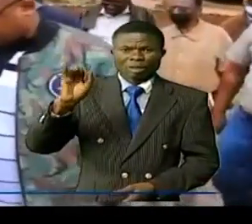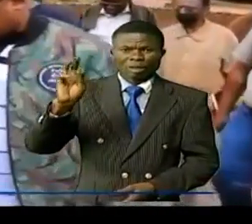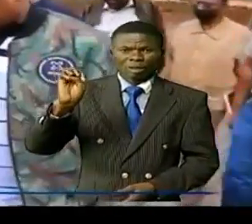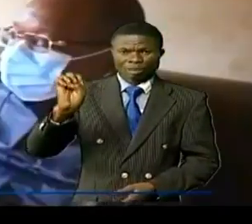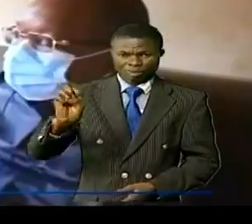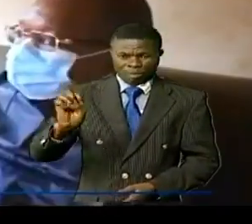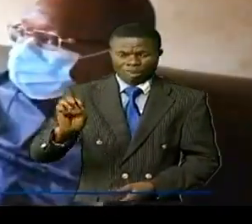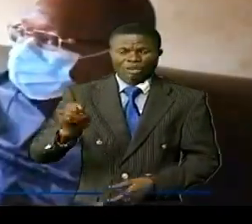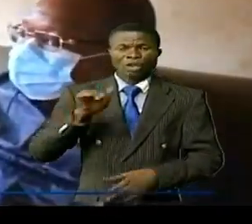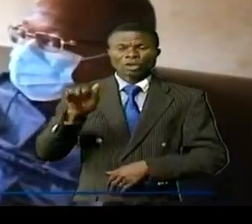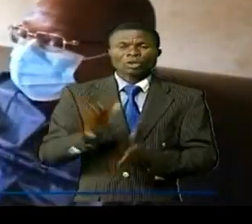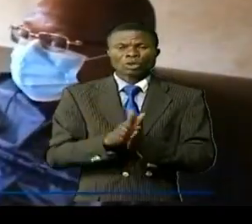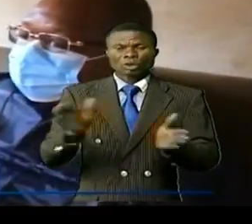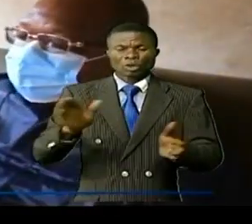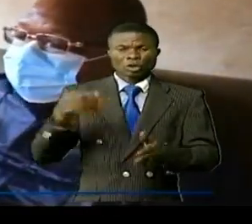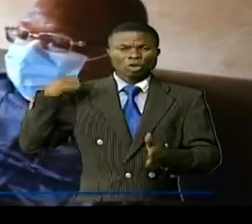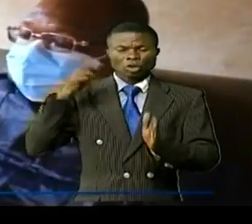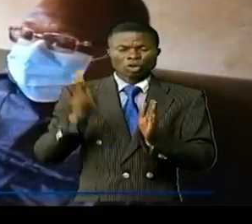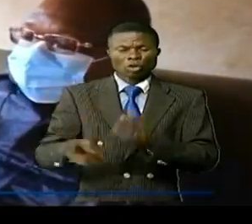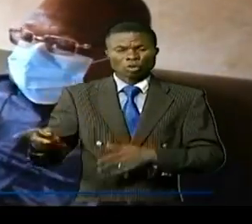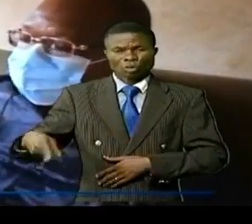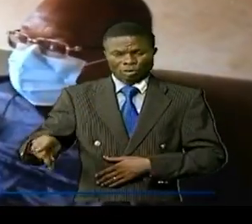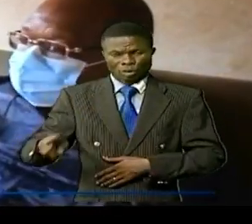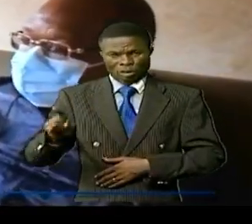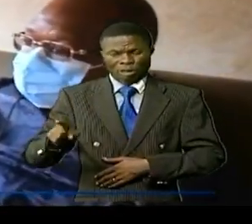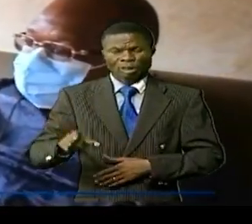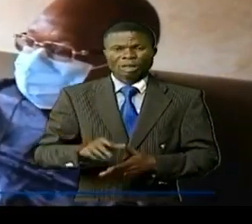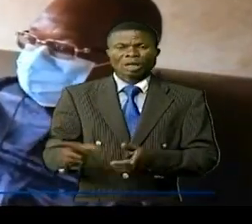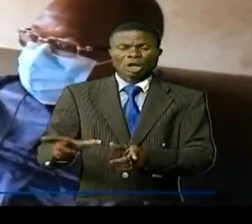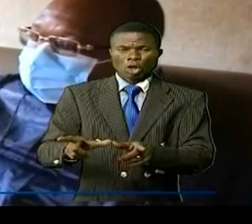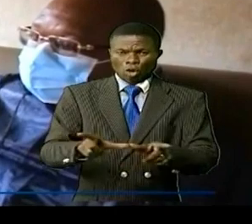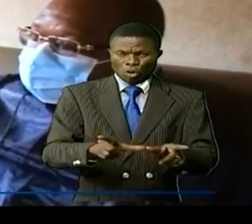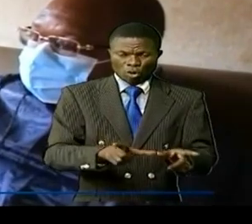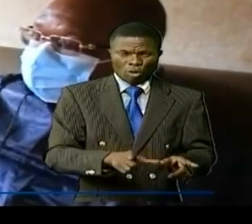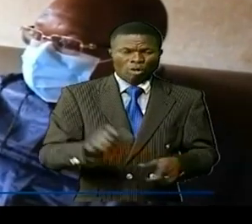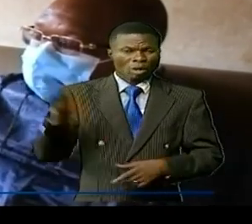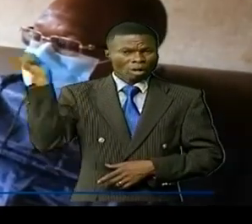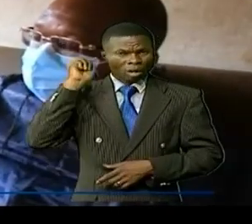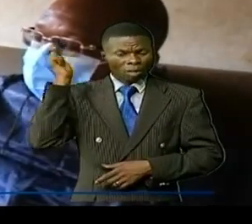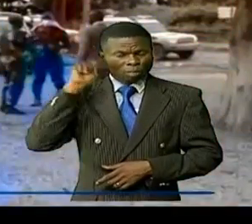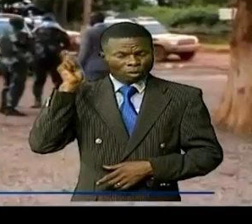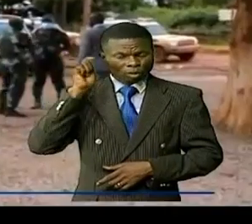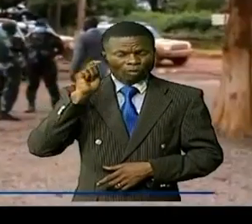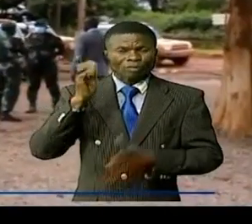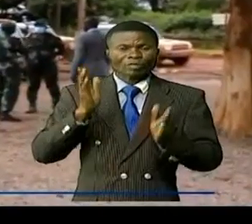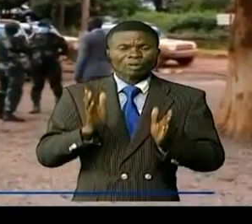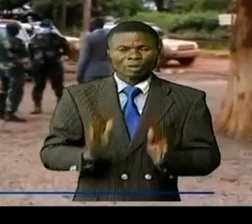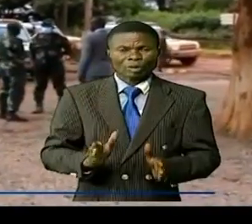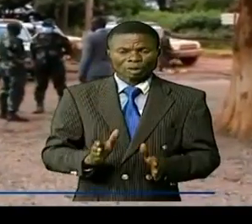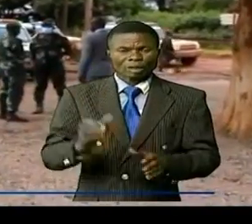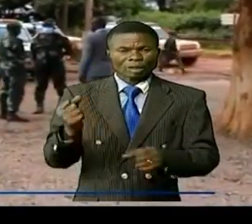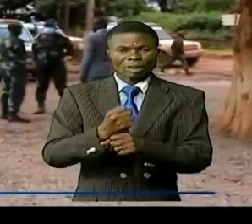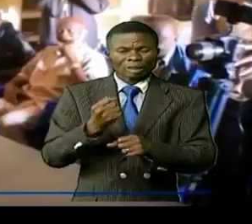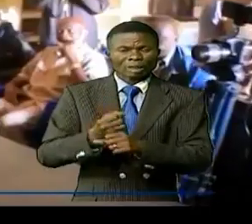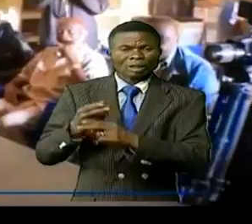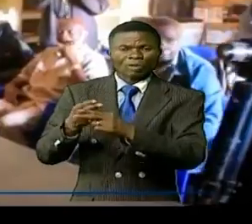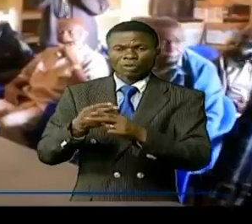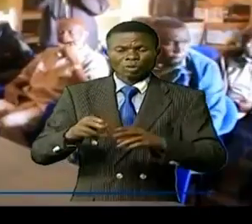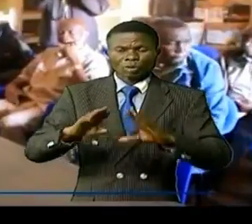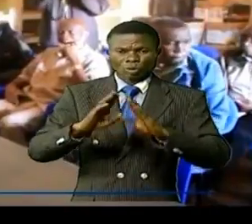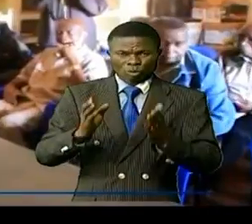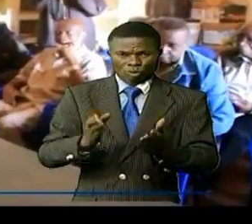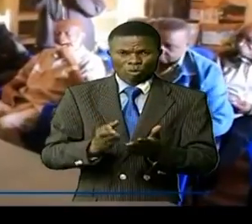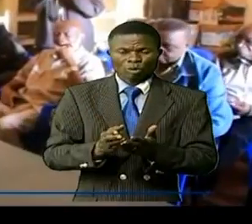directeurs des cabinets de la gouverneure intérimaire de la province du Lualaba, les professeurs John Tuka Kasongo et les services de sécurité, après un